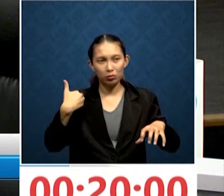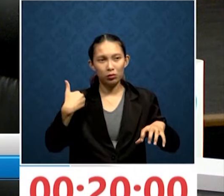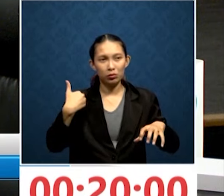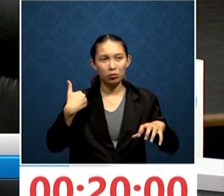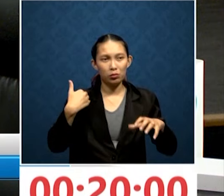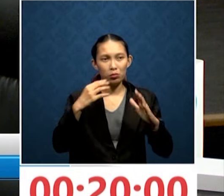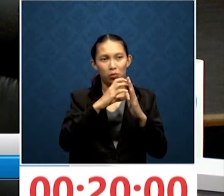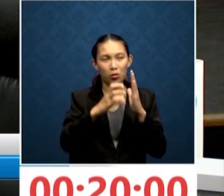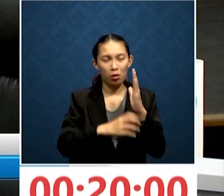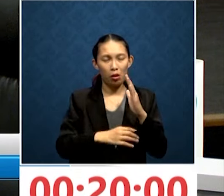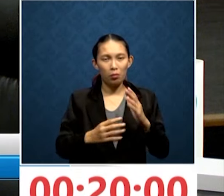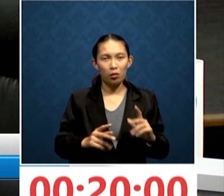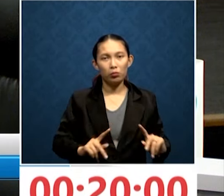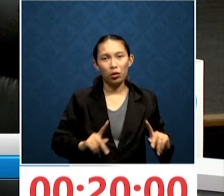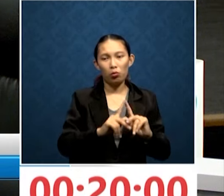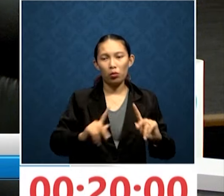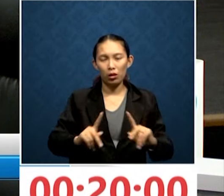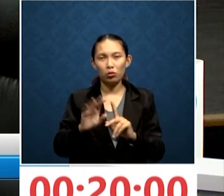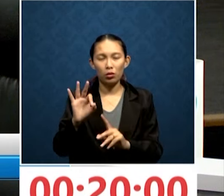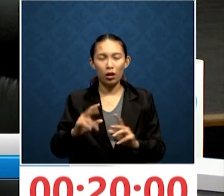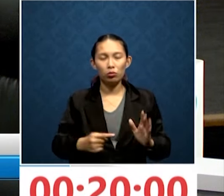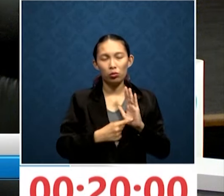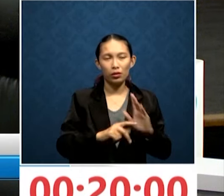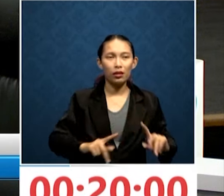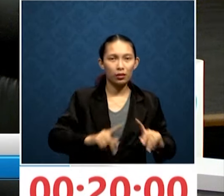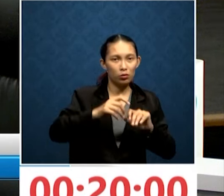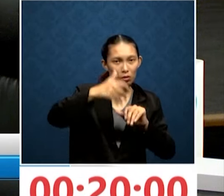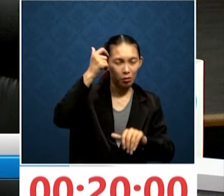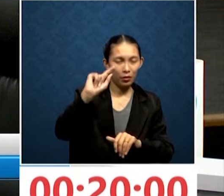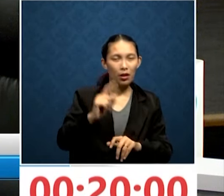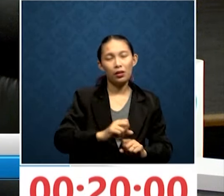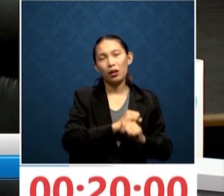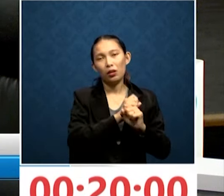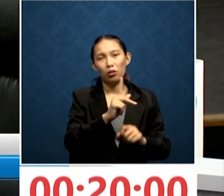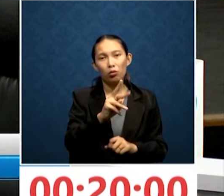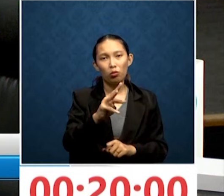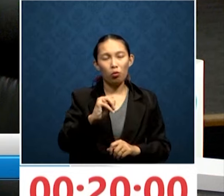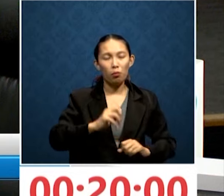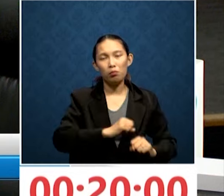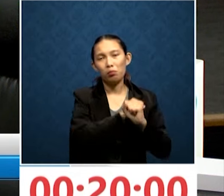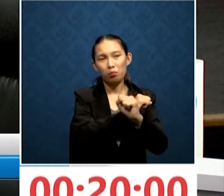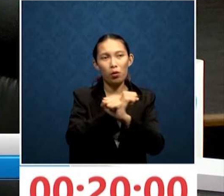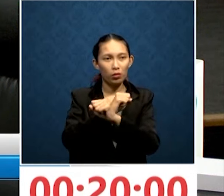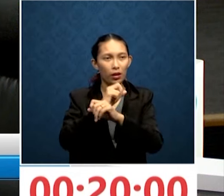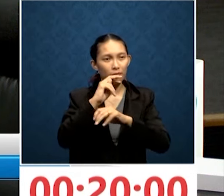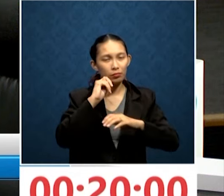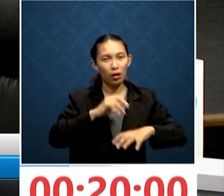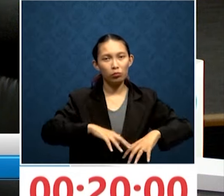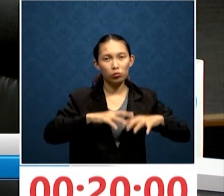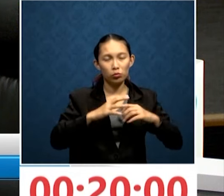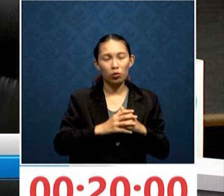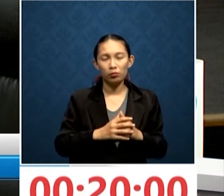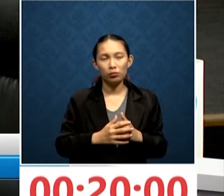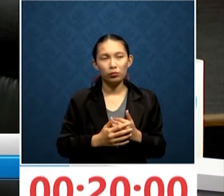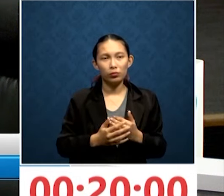กระจายตัวอยู่ใน9กระทรวงเช่นกระทรวงมหาดไทยก็คือกรมป้องกันและบรรเทาสาธารณภัยกระทรว